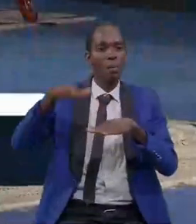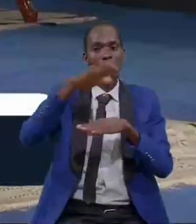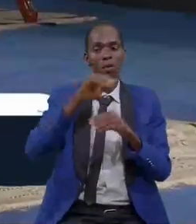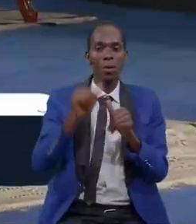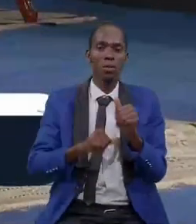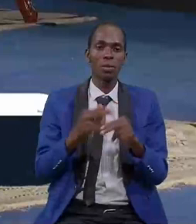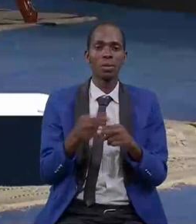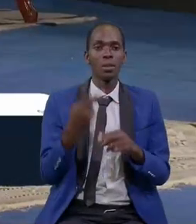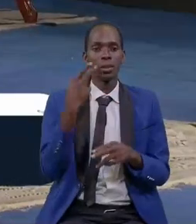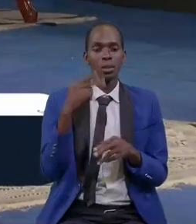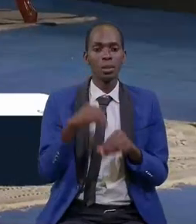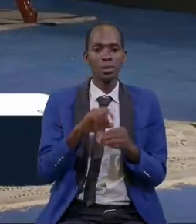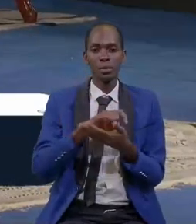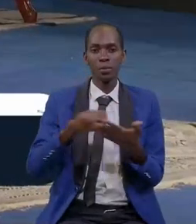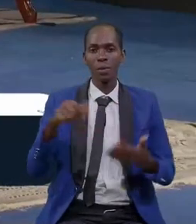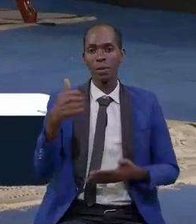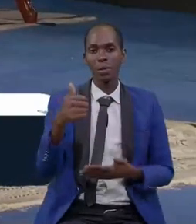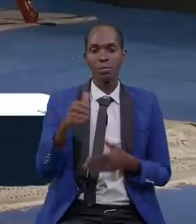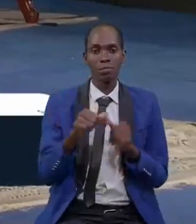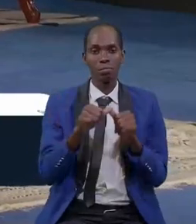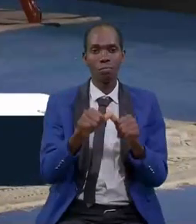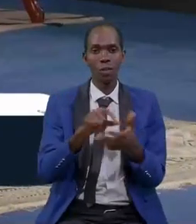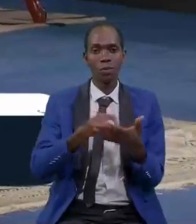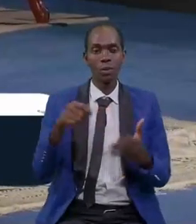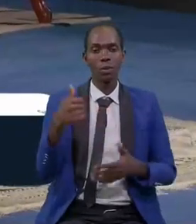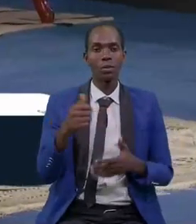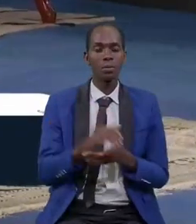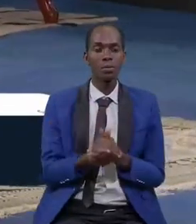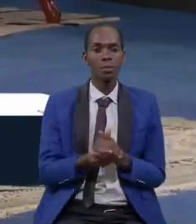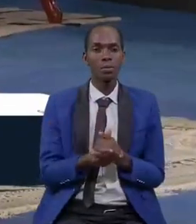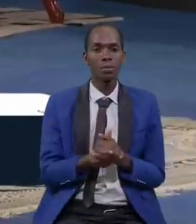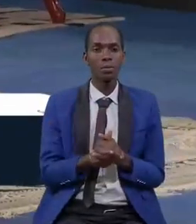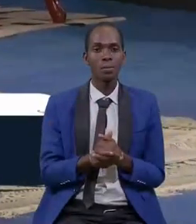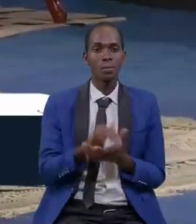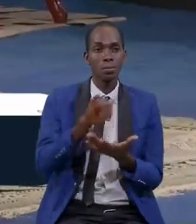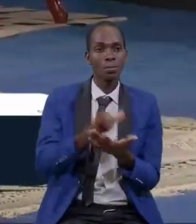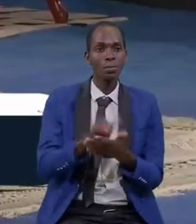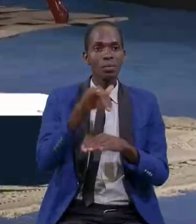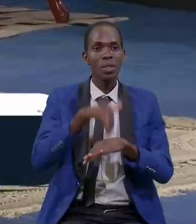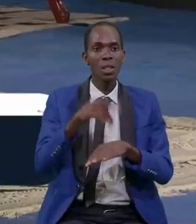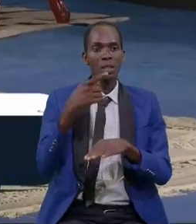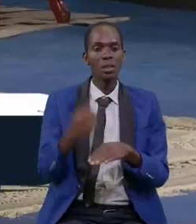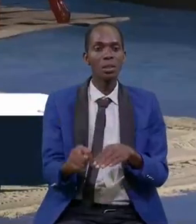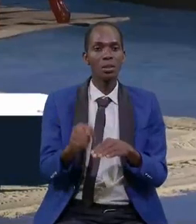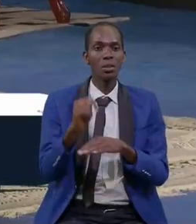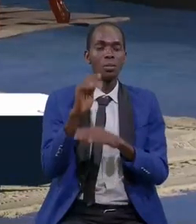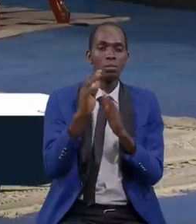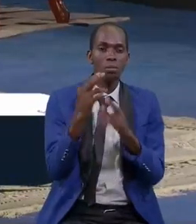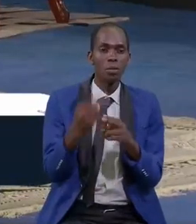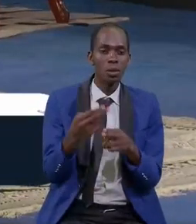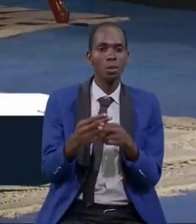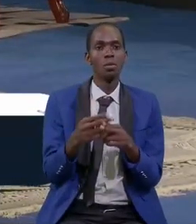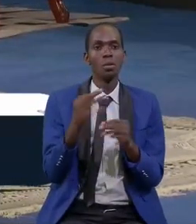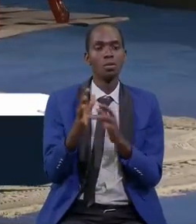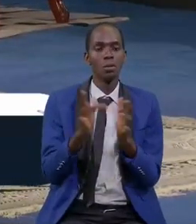nom. Voyez là, verset 10, afin qu'au nom de Jésus, à la